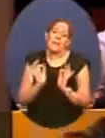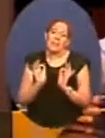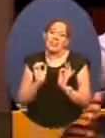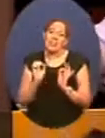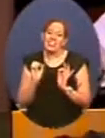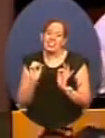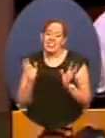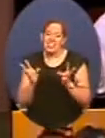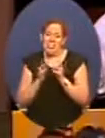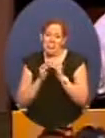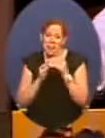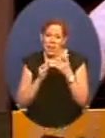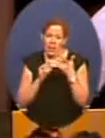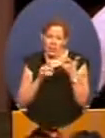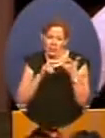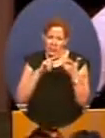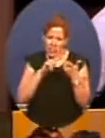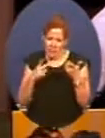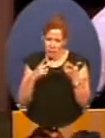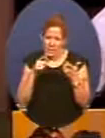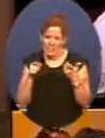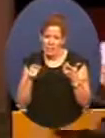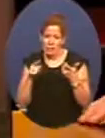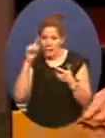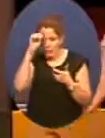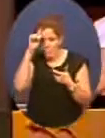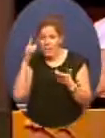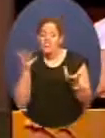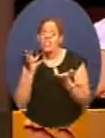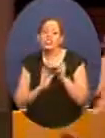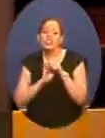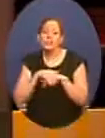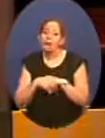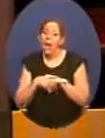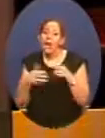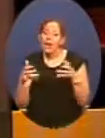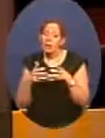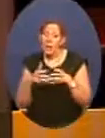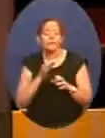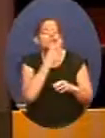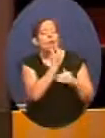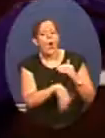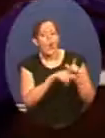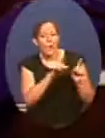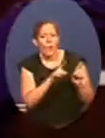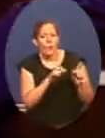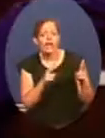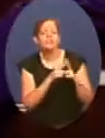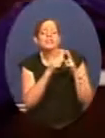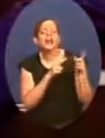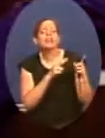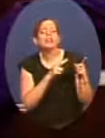הדור השני של אותו גל של מאגרים ושל פליטים בגרמניה, ואיך זה ישפיע על החברה הגרמנית. שאלה אחרונה, אני חייב על צרפת.